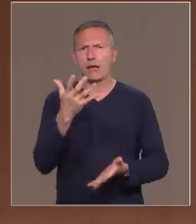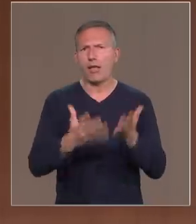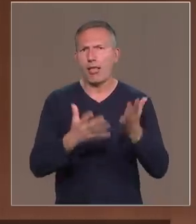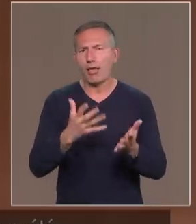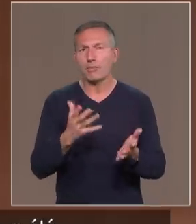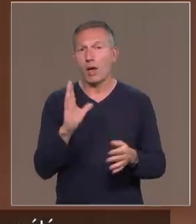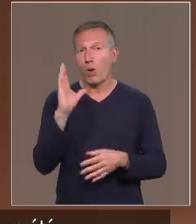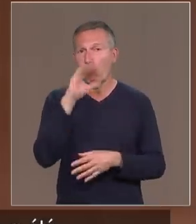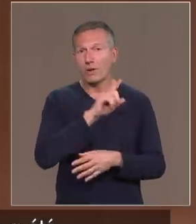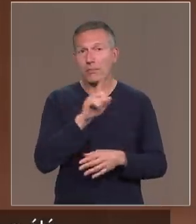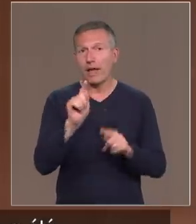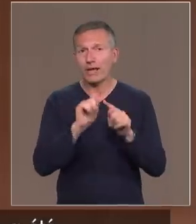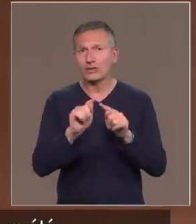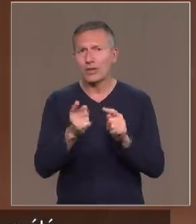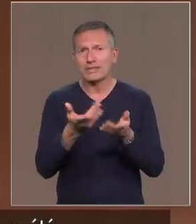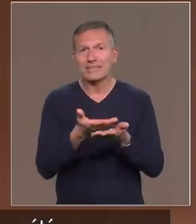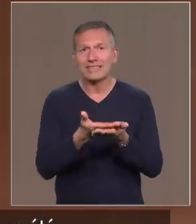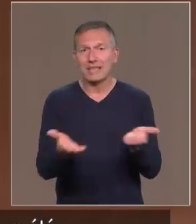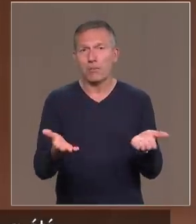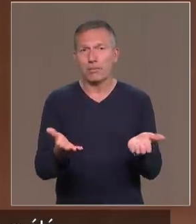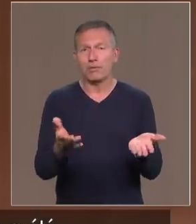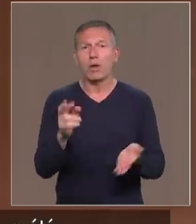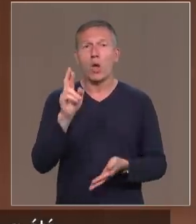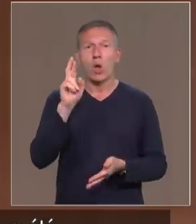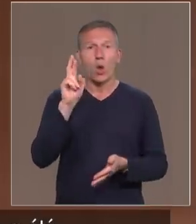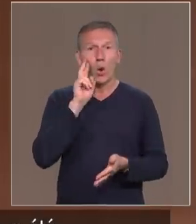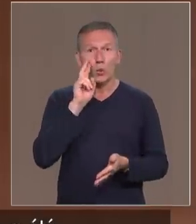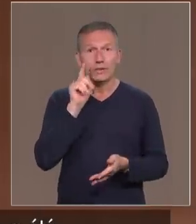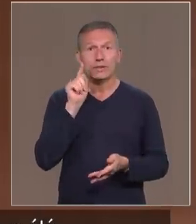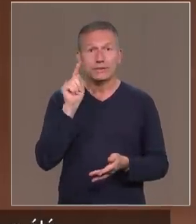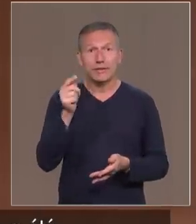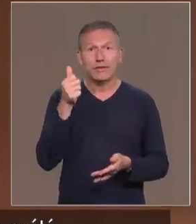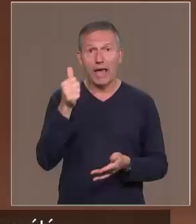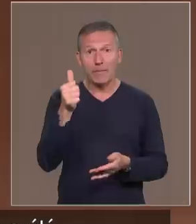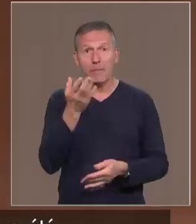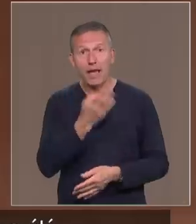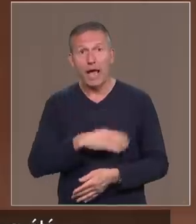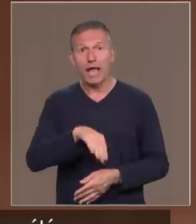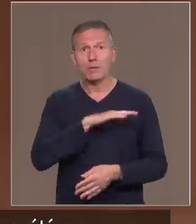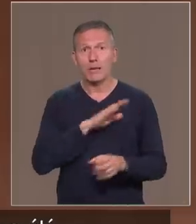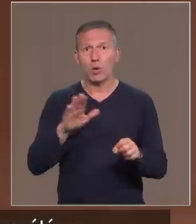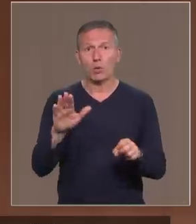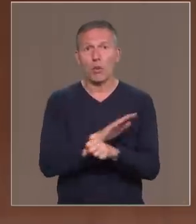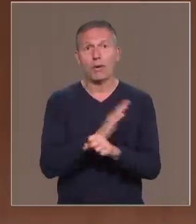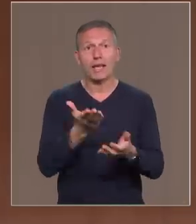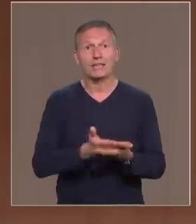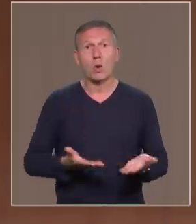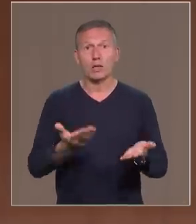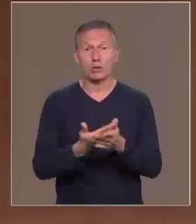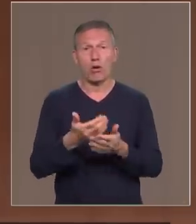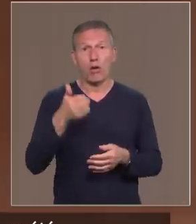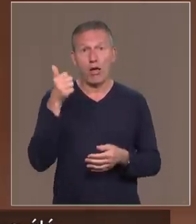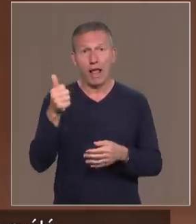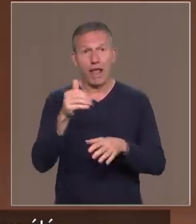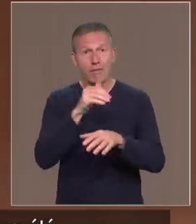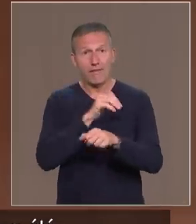perdre de vue un fait simple. C'est la Russie, et c'est elle seule qui porte la responsabilité de cette situation. C'est elle qui